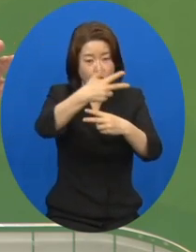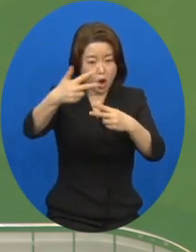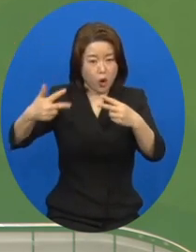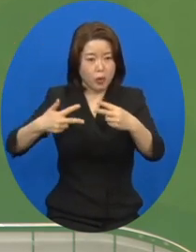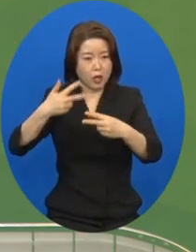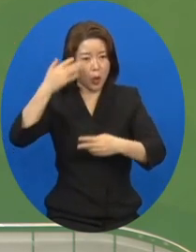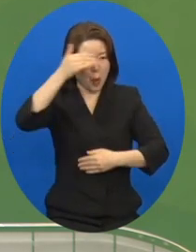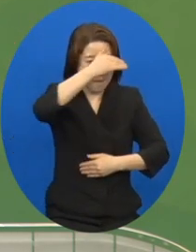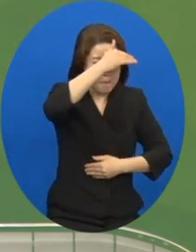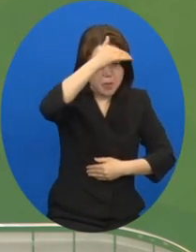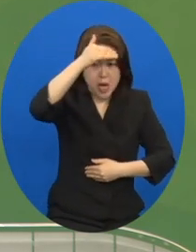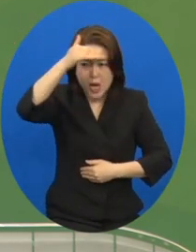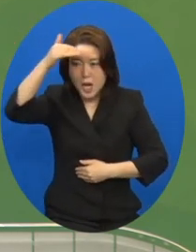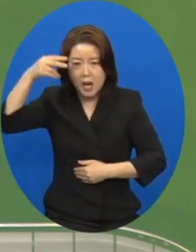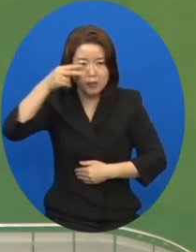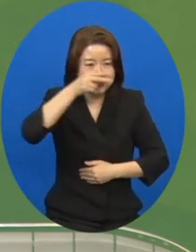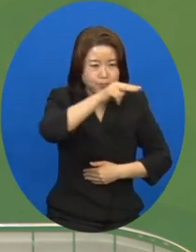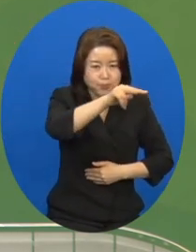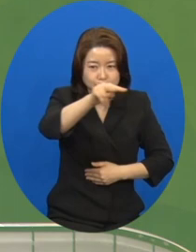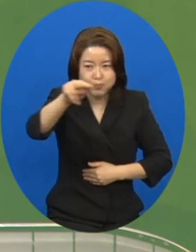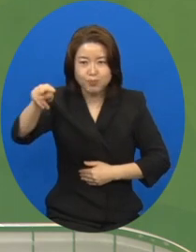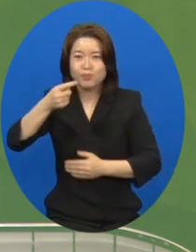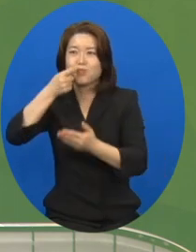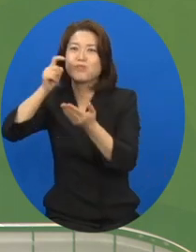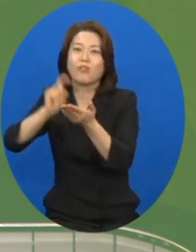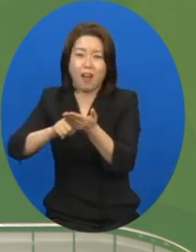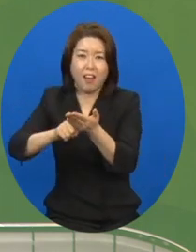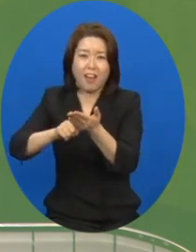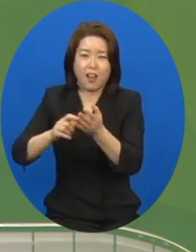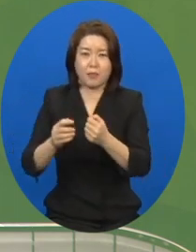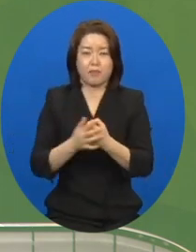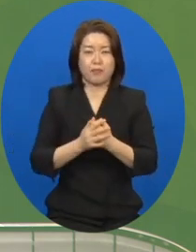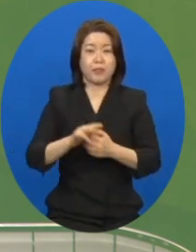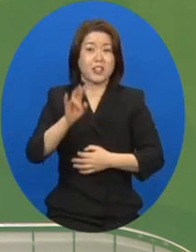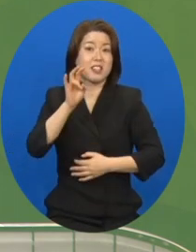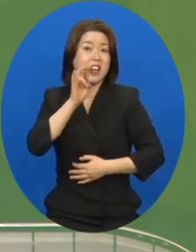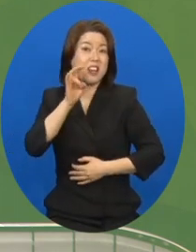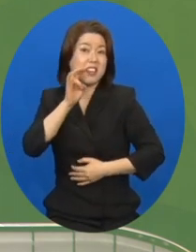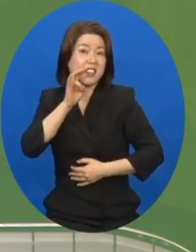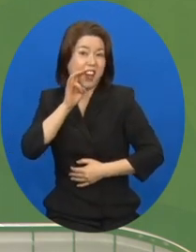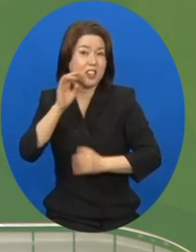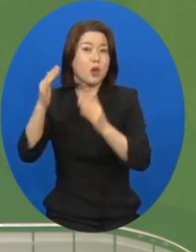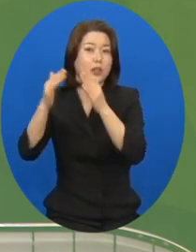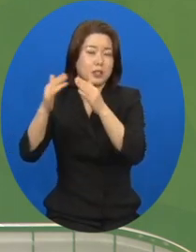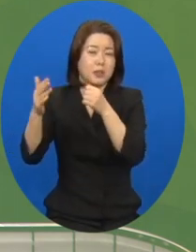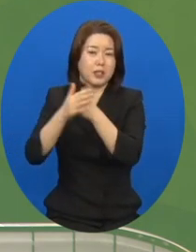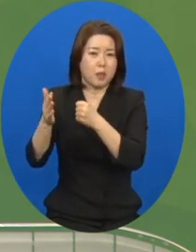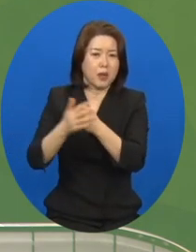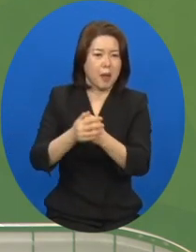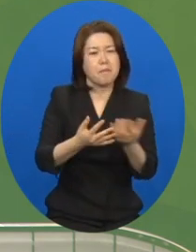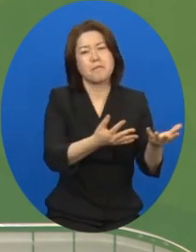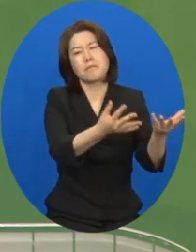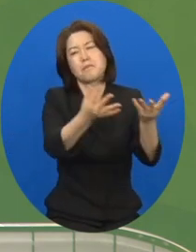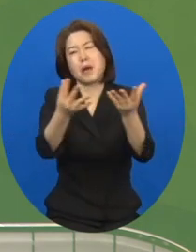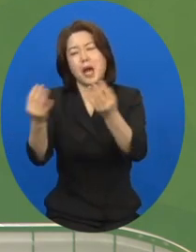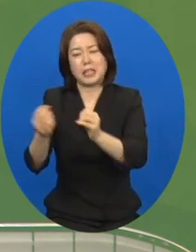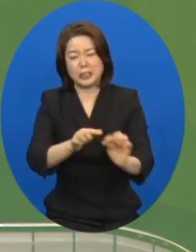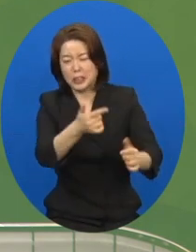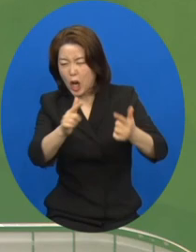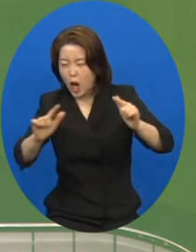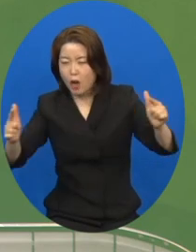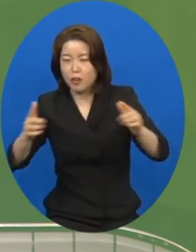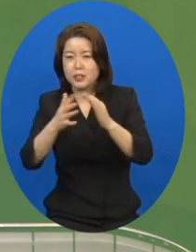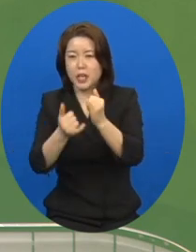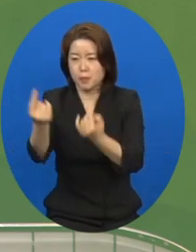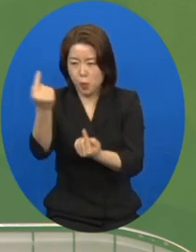보입니다. 정탐하기 딱 좋은 곳이죠. 그리고 창녀의 집이기라 이런 저런 사람들이 그 집에 오고